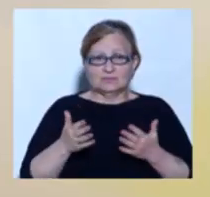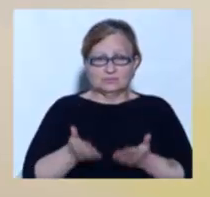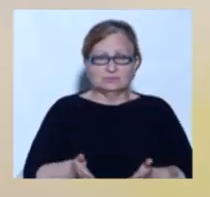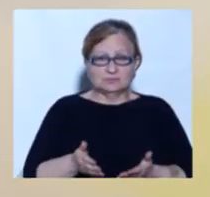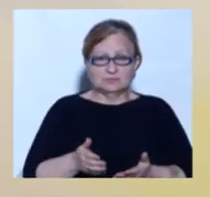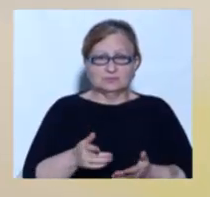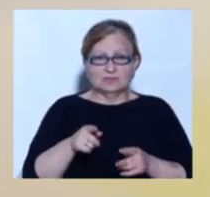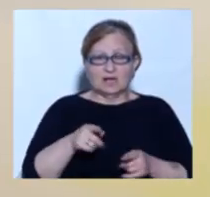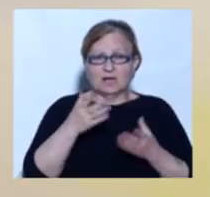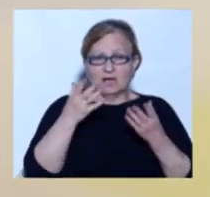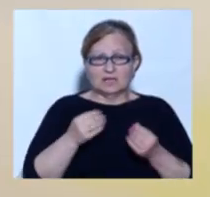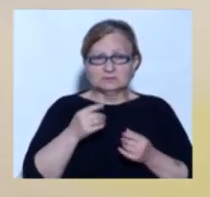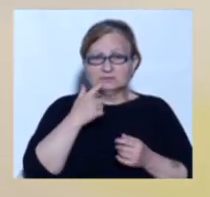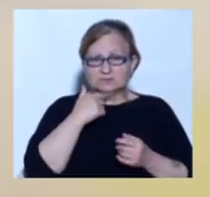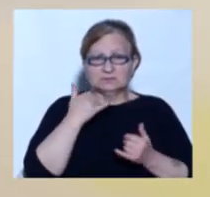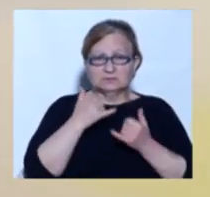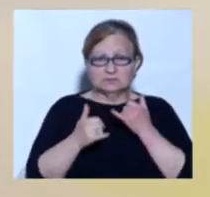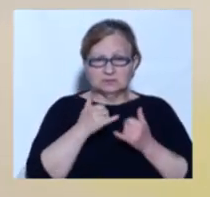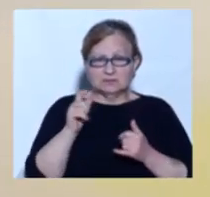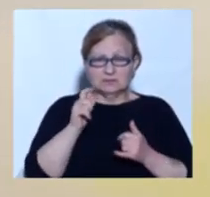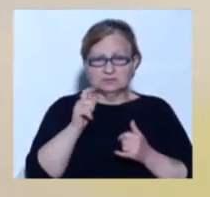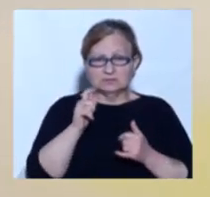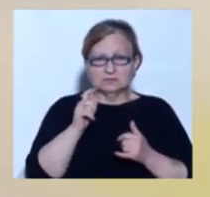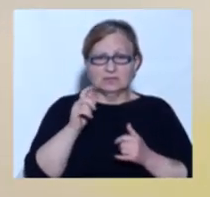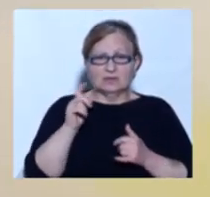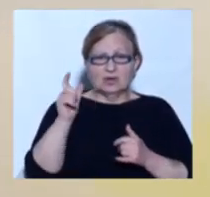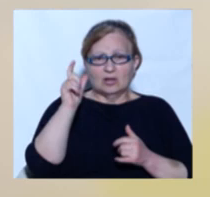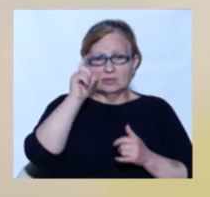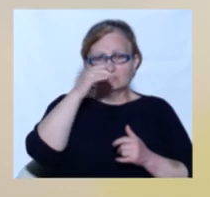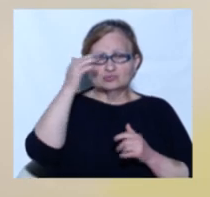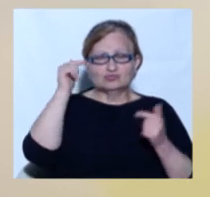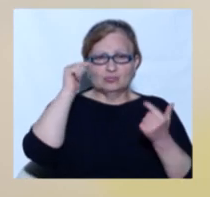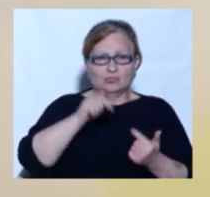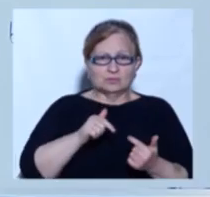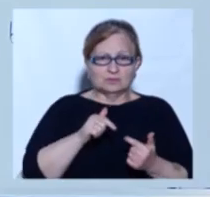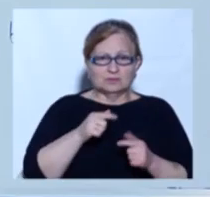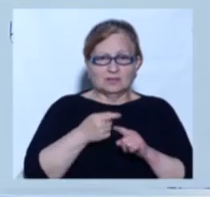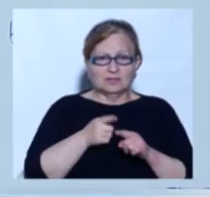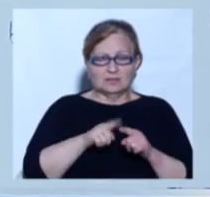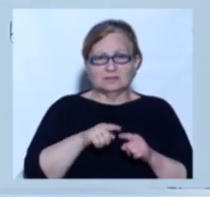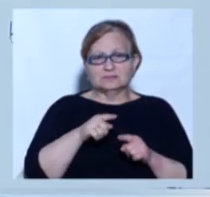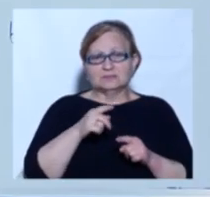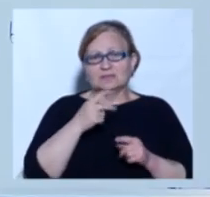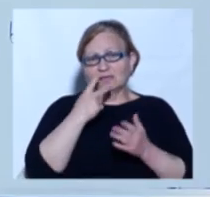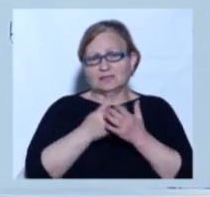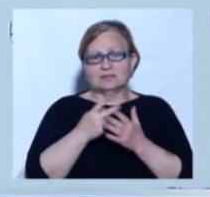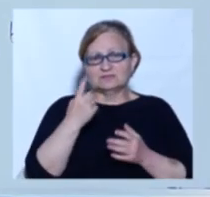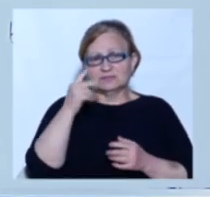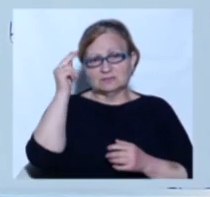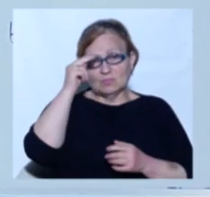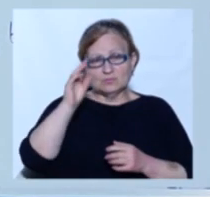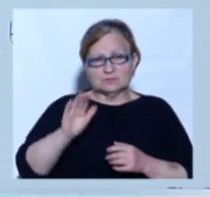დღეს წითელი, ყვითელი, ცისფერი და ლურჯი უხდება. ასე ხედავს ჩემი ერთ-ერთი მოსწავლე,